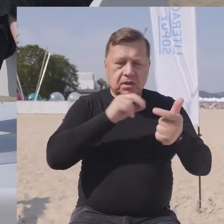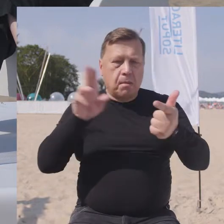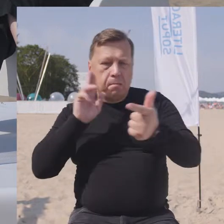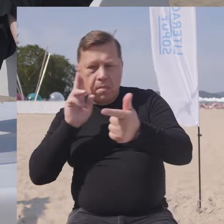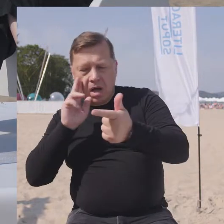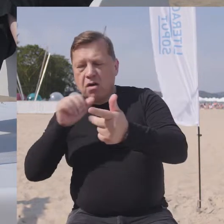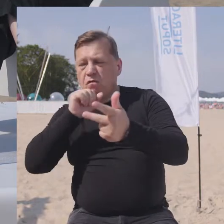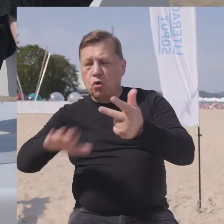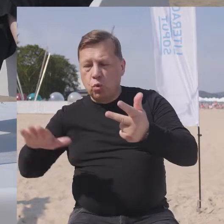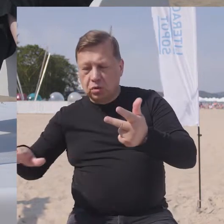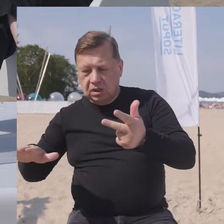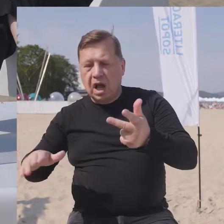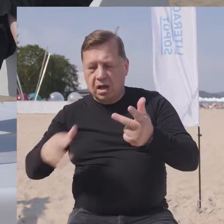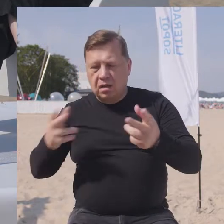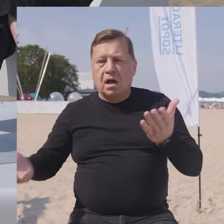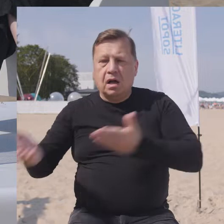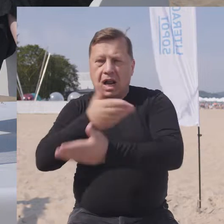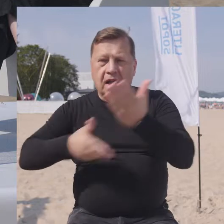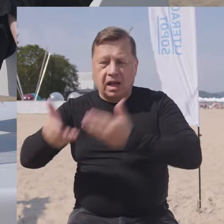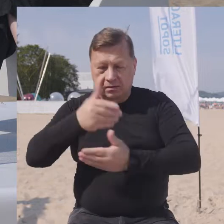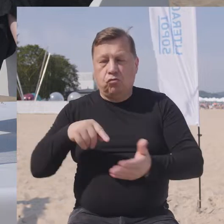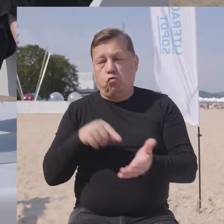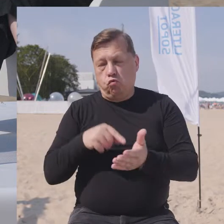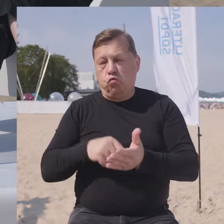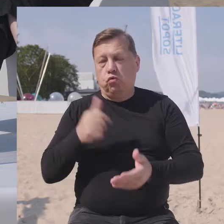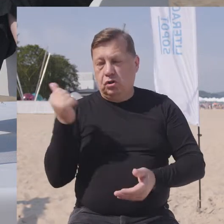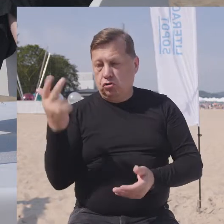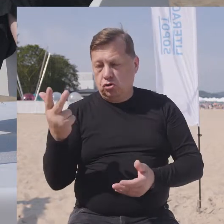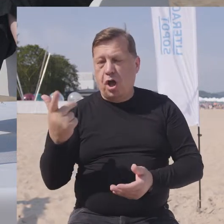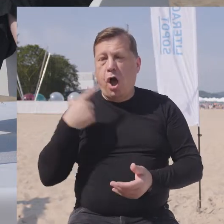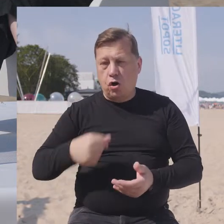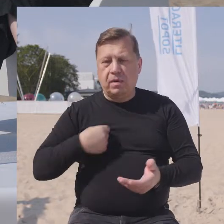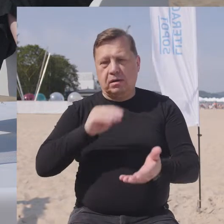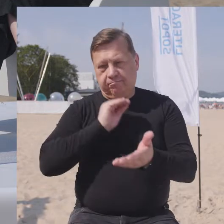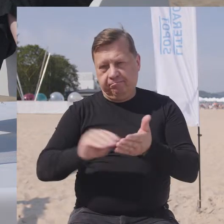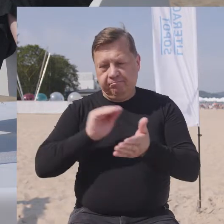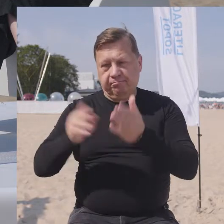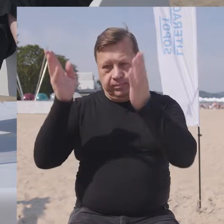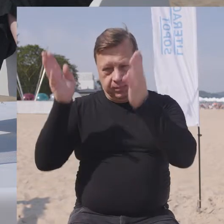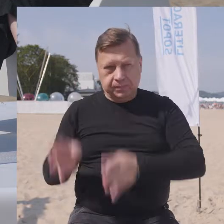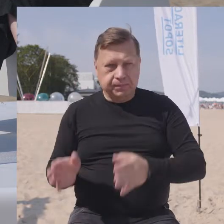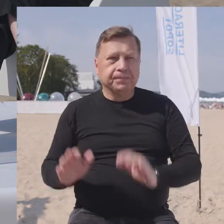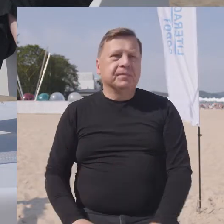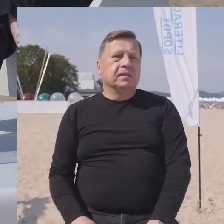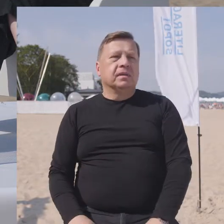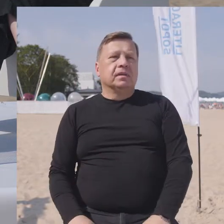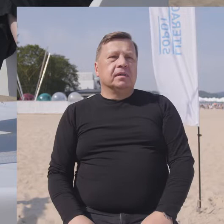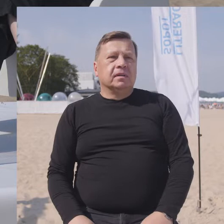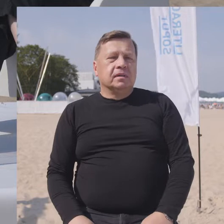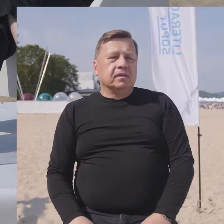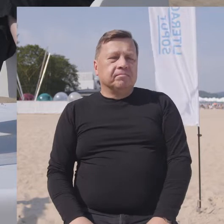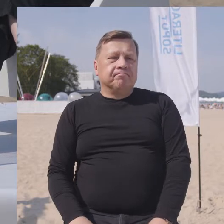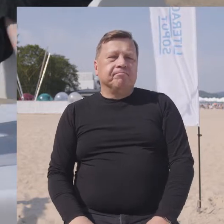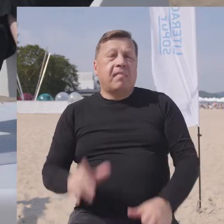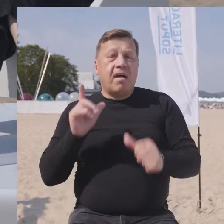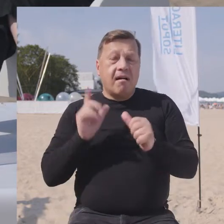matką i wnuczką. Tak zresztą opisałam te trzy bohaterki, ich relacje między sobą. Ale oczywiście